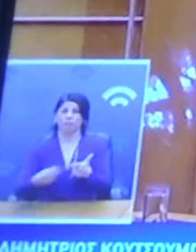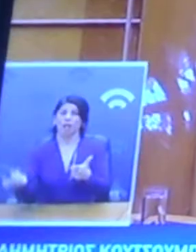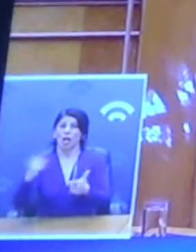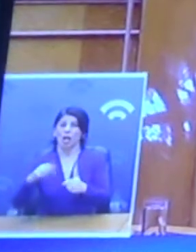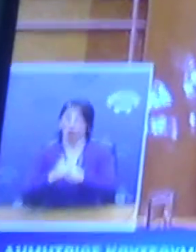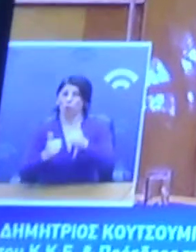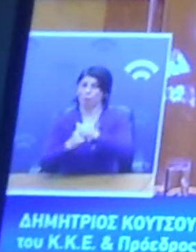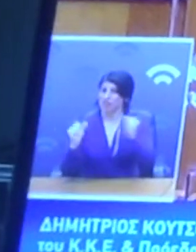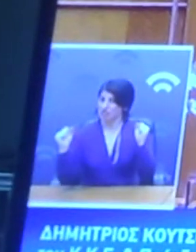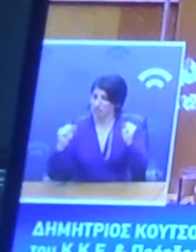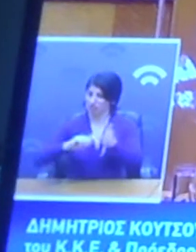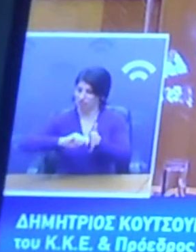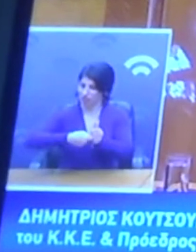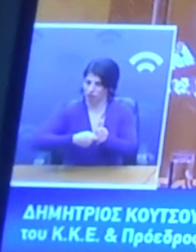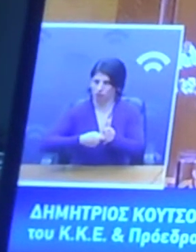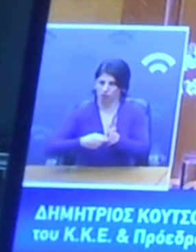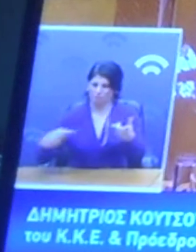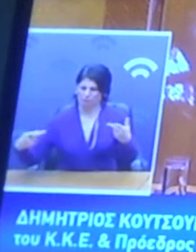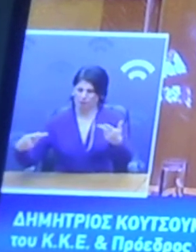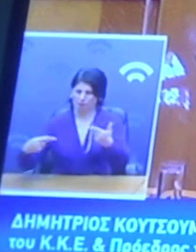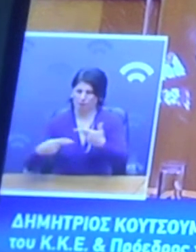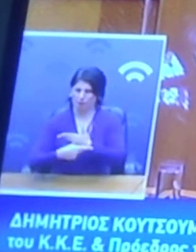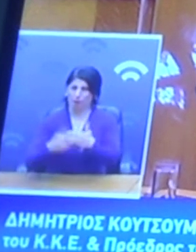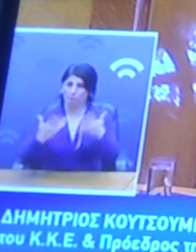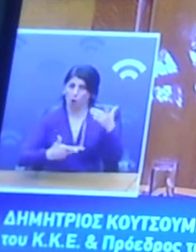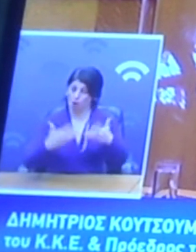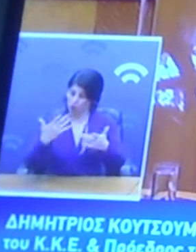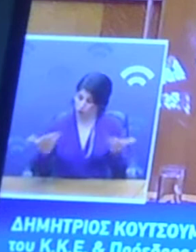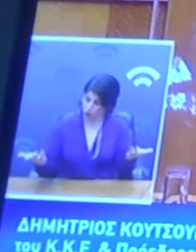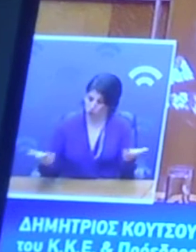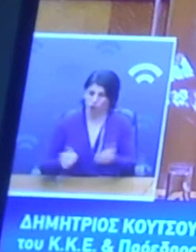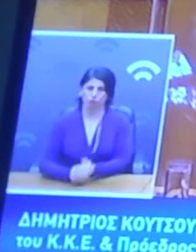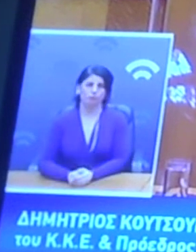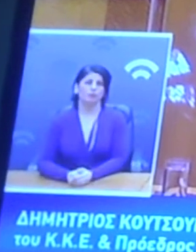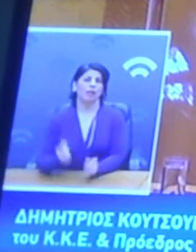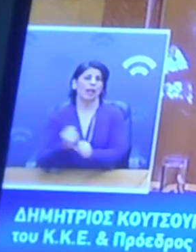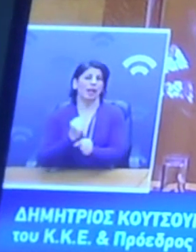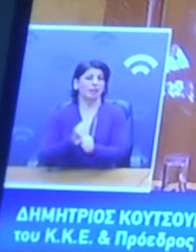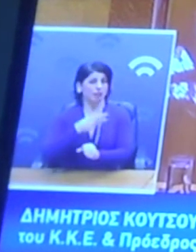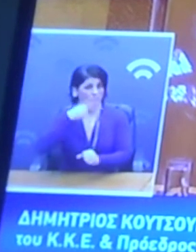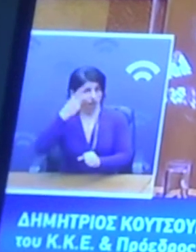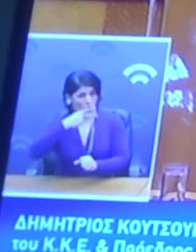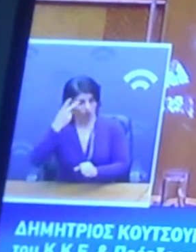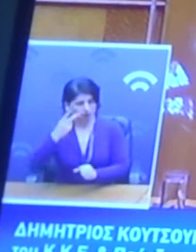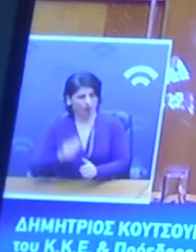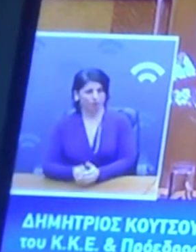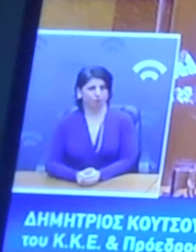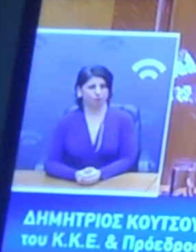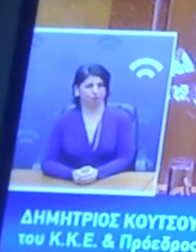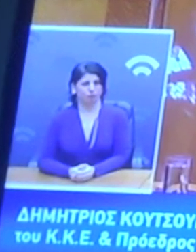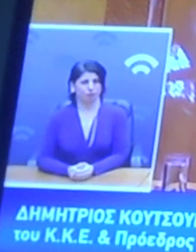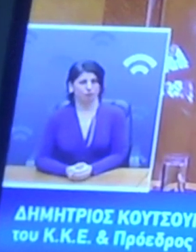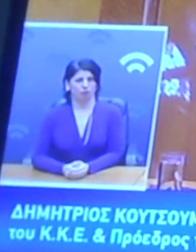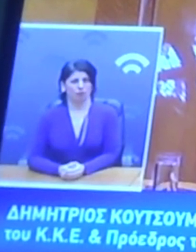ασφαλείας υγείας, να πετσοκόψετε προϋπολογισμούς, εργασιακά δικαιώματα, μέχρι και το